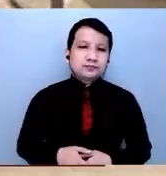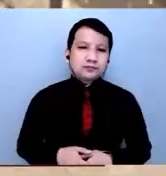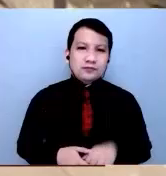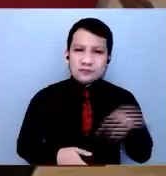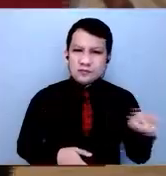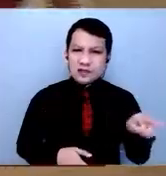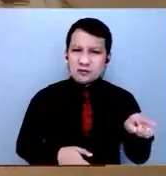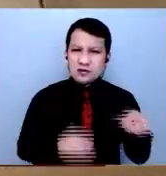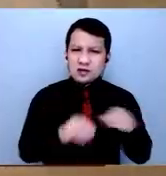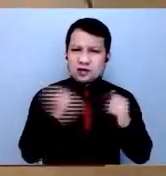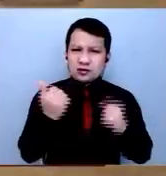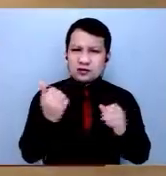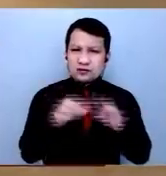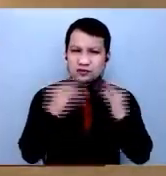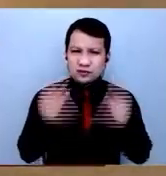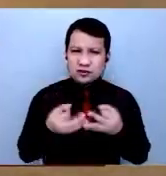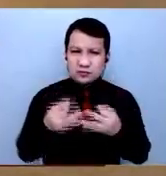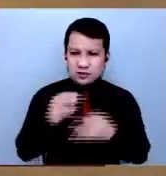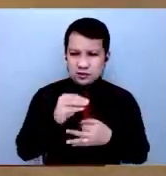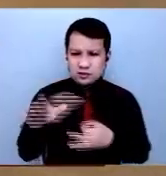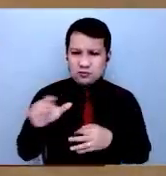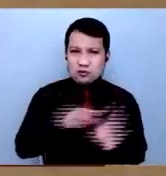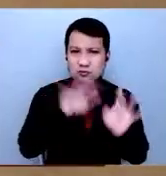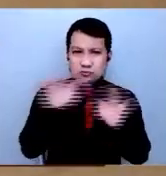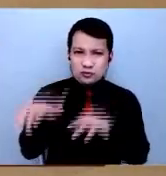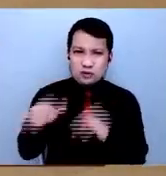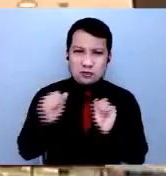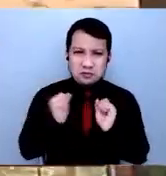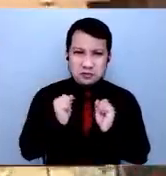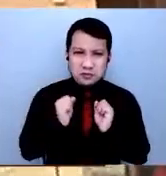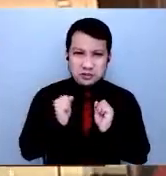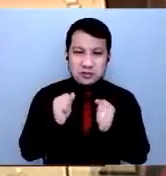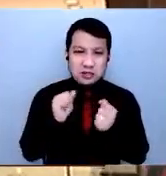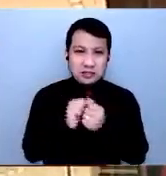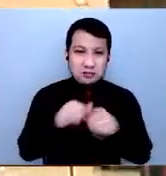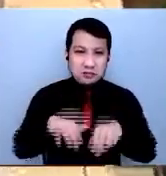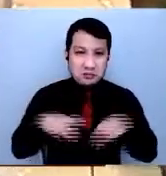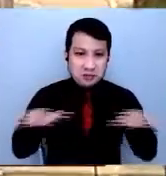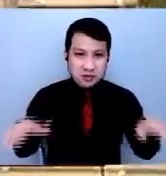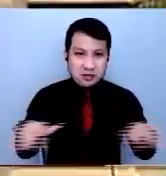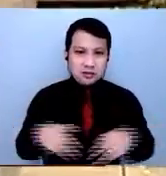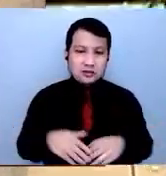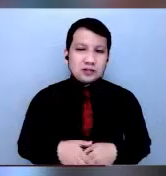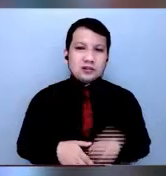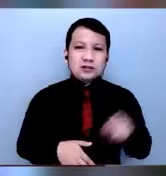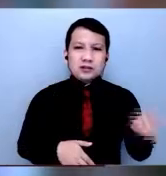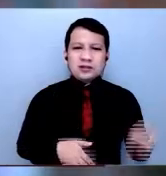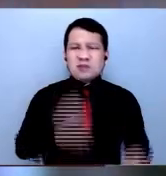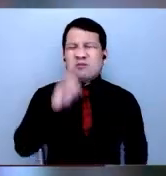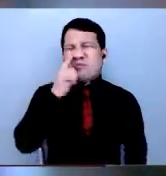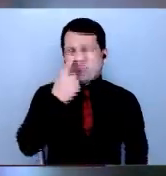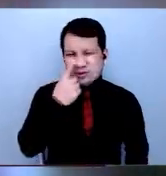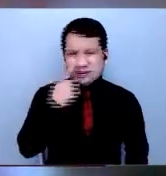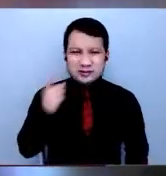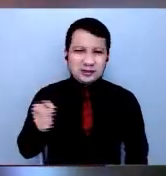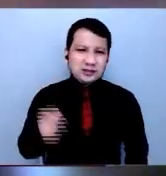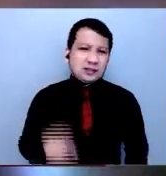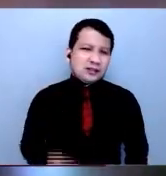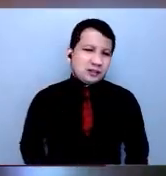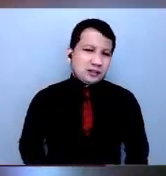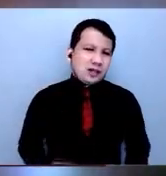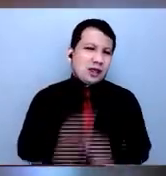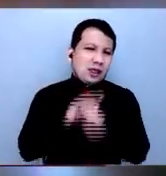pamilya naman, sa mall, nagpunta para magpalamig kasama ang mga bulilit. Naano na sila sa bahay. Masyado na silang